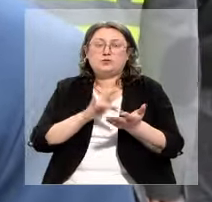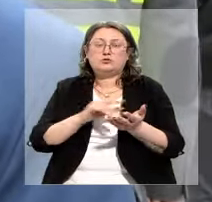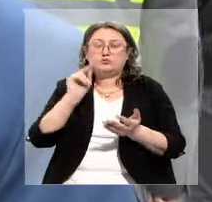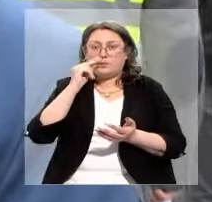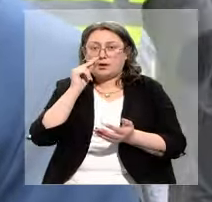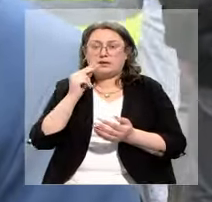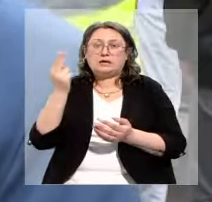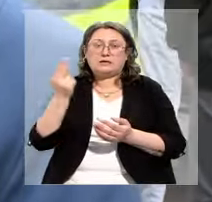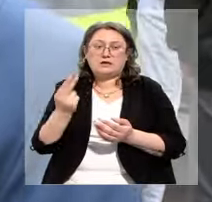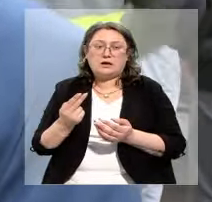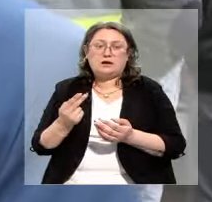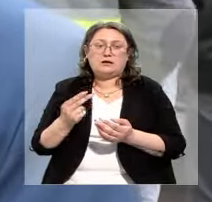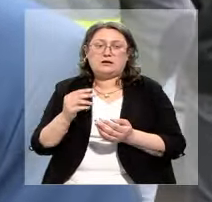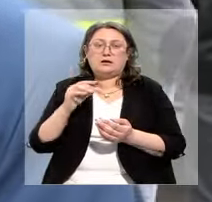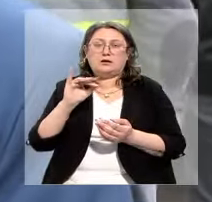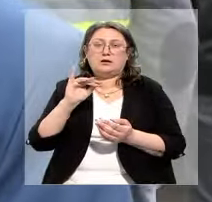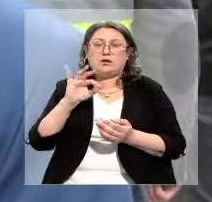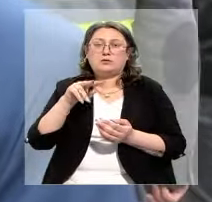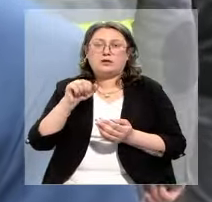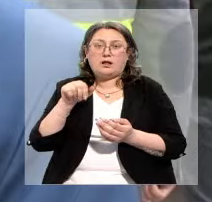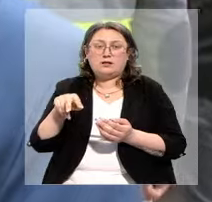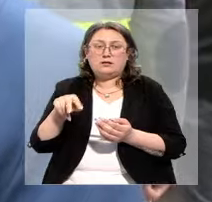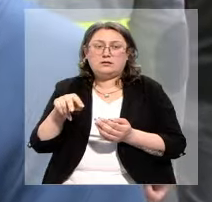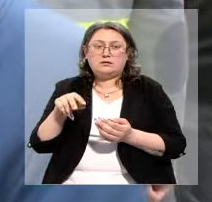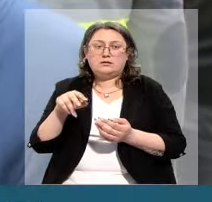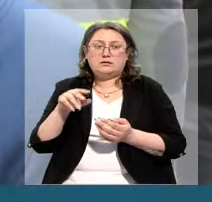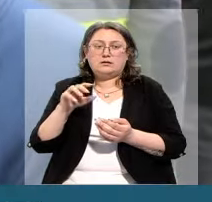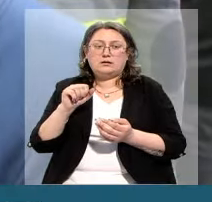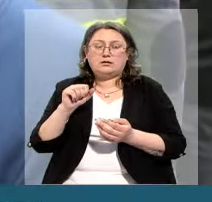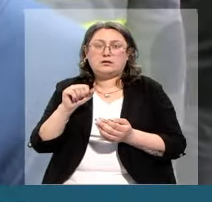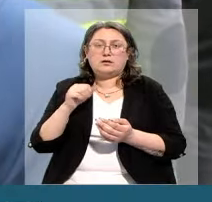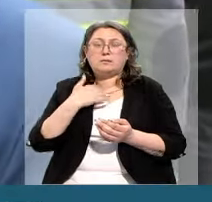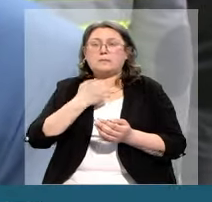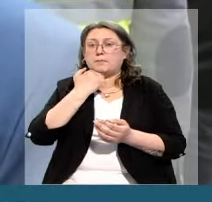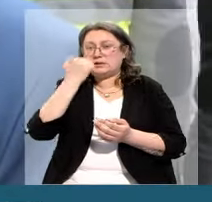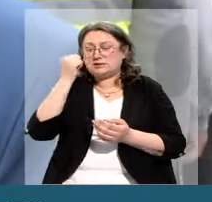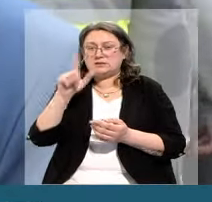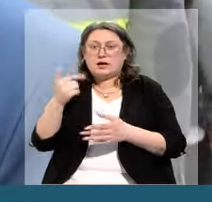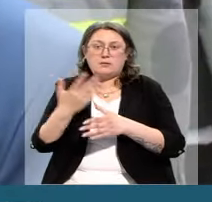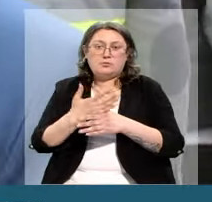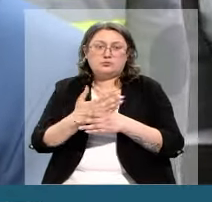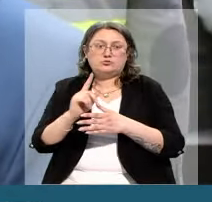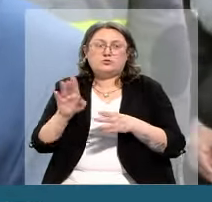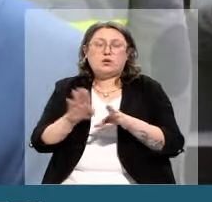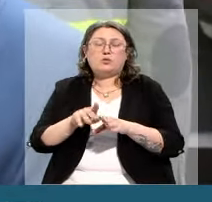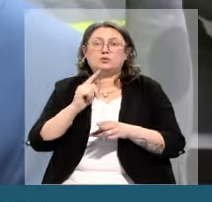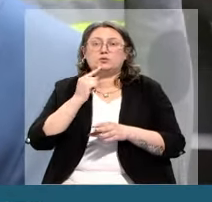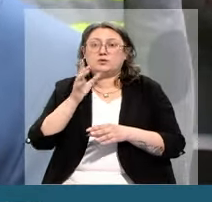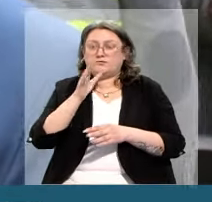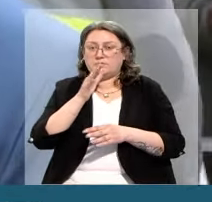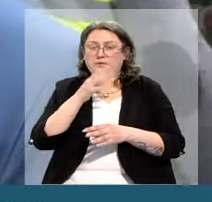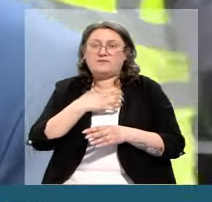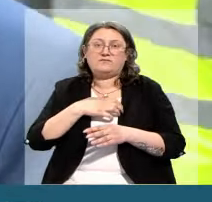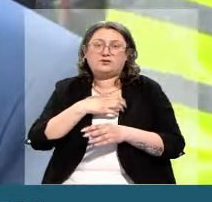Қазақстан мұсылмандар діни басқармасының бас мүфтиі төрағасы Наурызбай Қажы Тағанұлының тапсырмасының аясында осы Қостанай